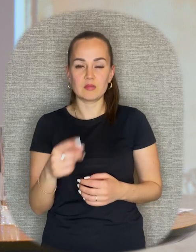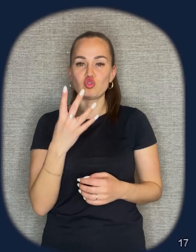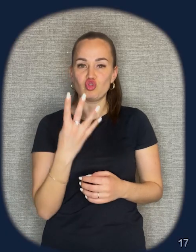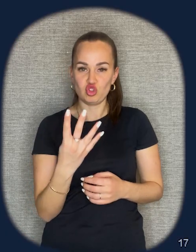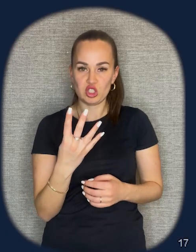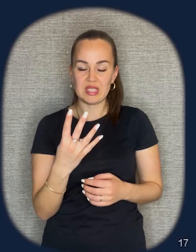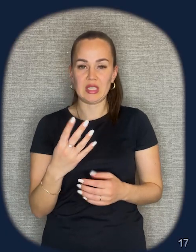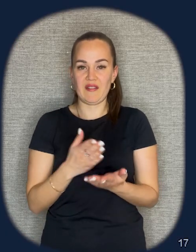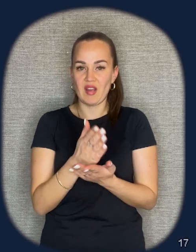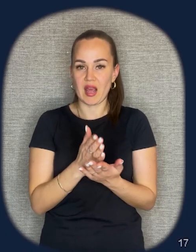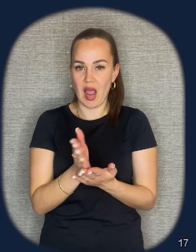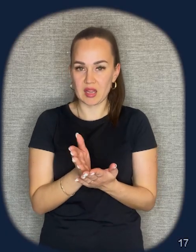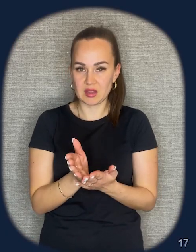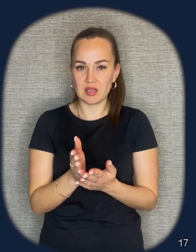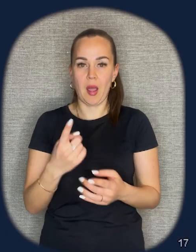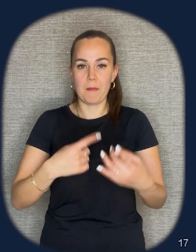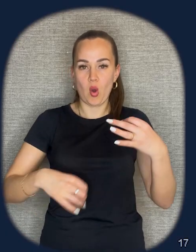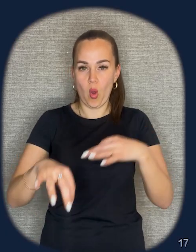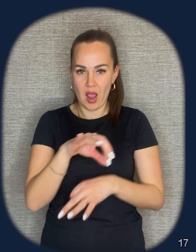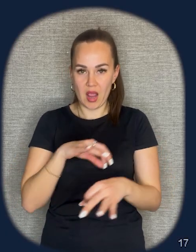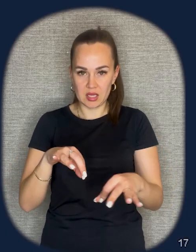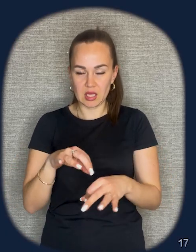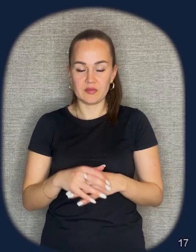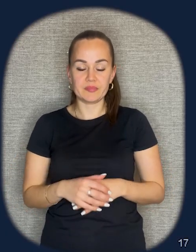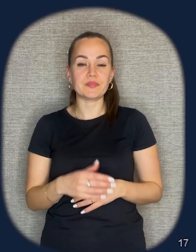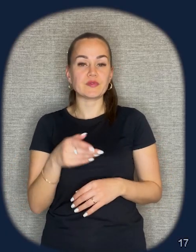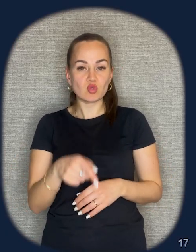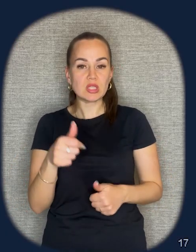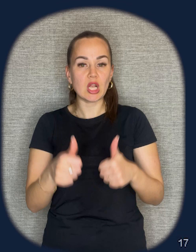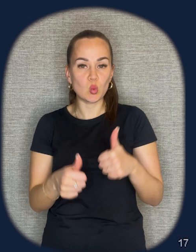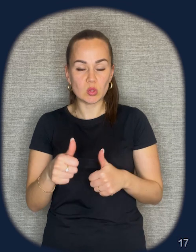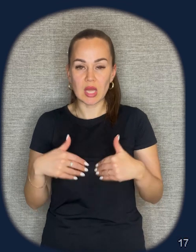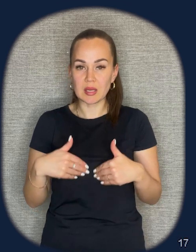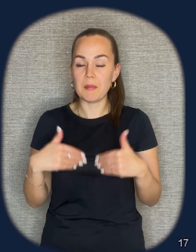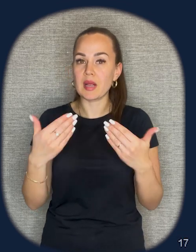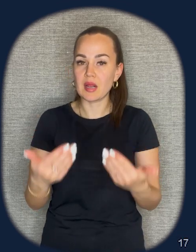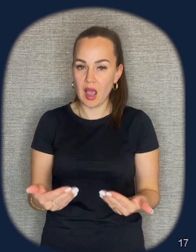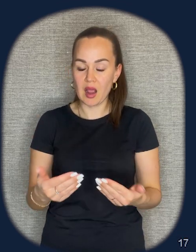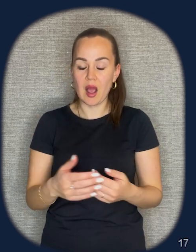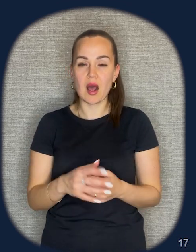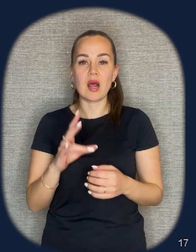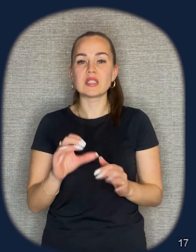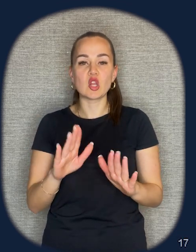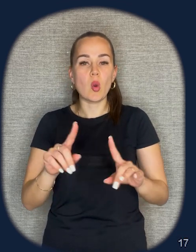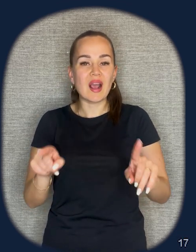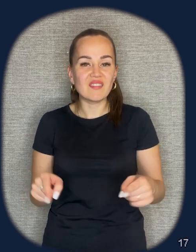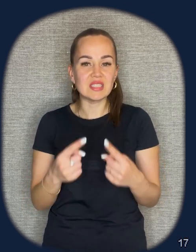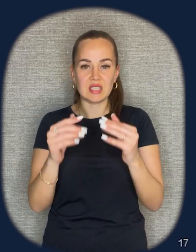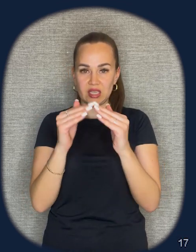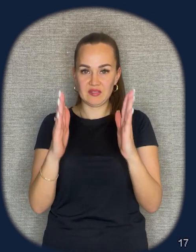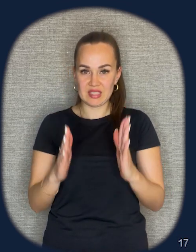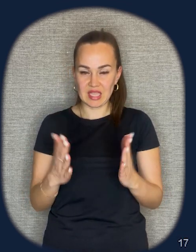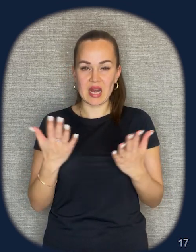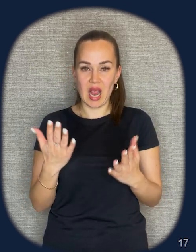Фонтанки Мы тоже видим с вами четыре варианта проекта и здесь вот конкурсанта как раз предлагалось не столько